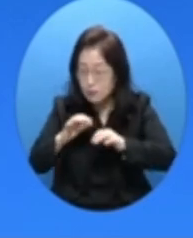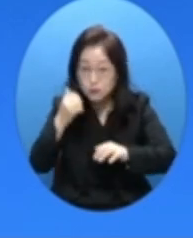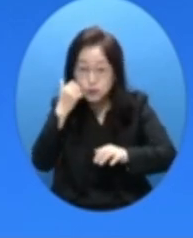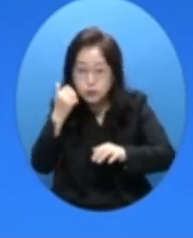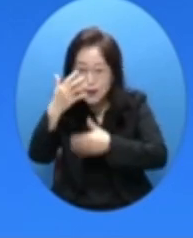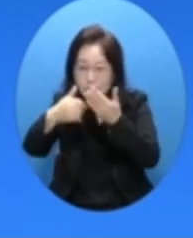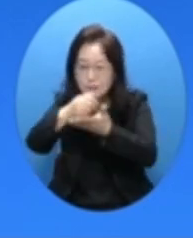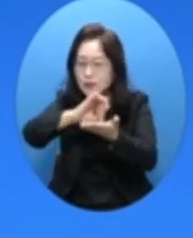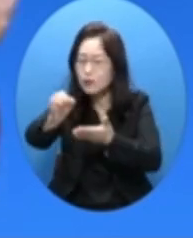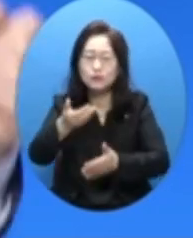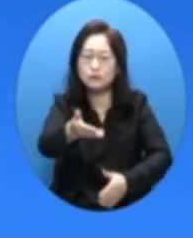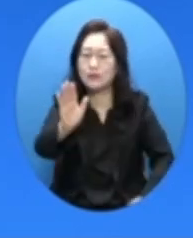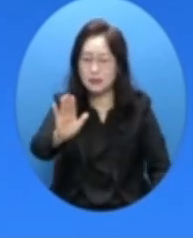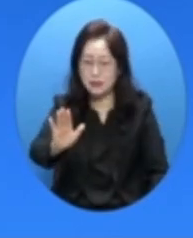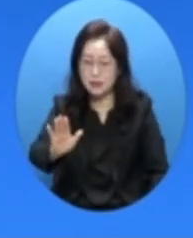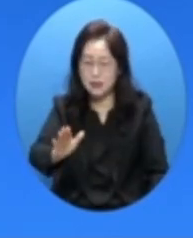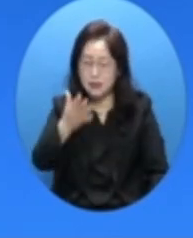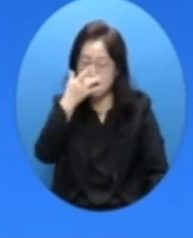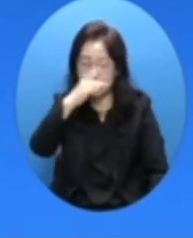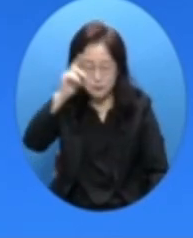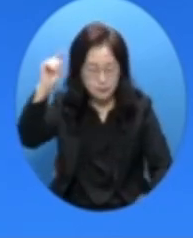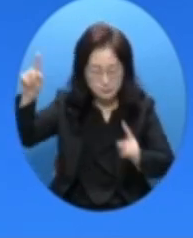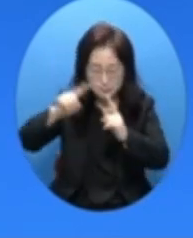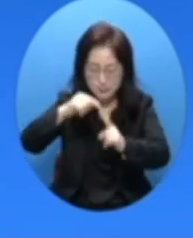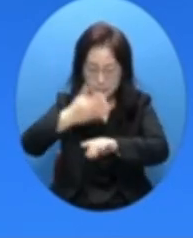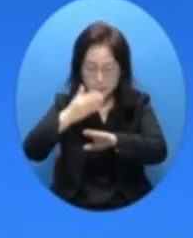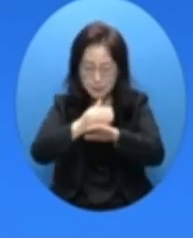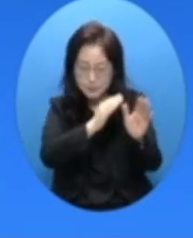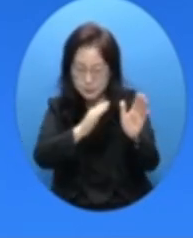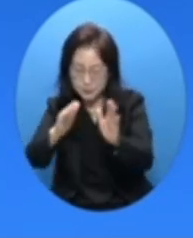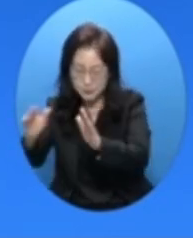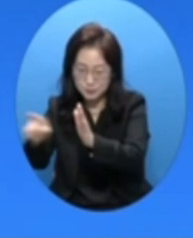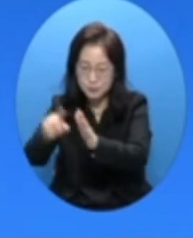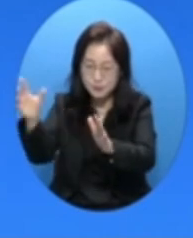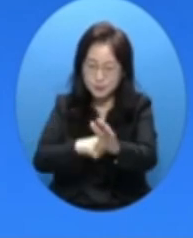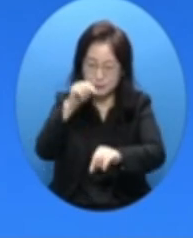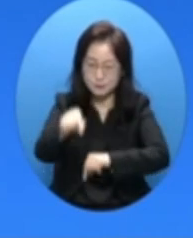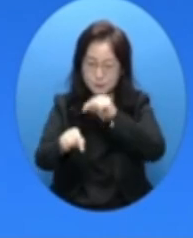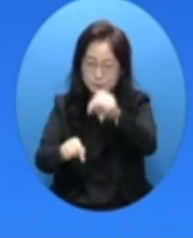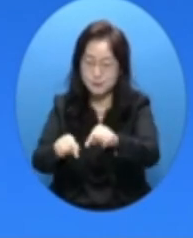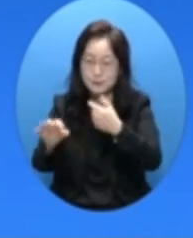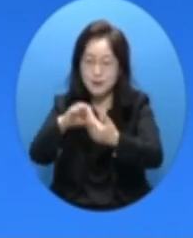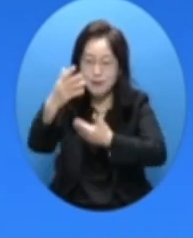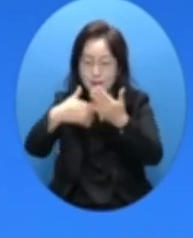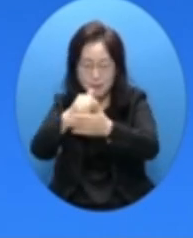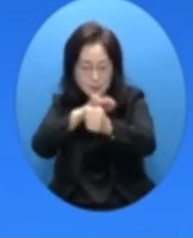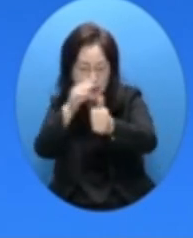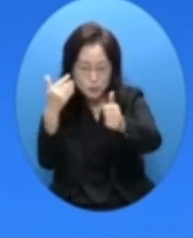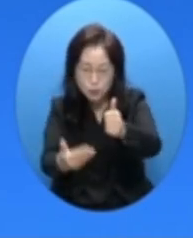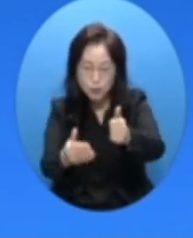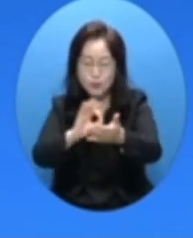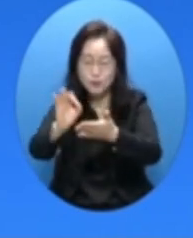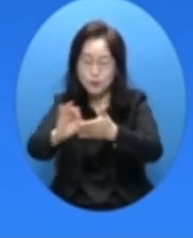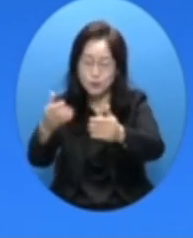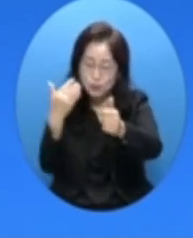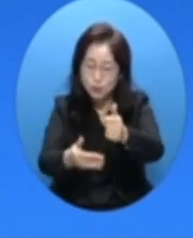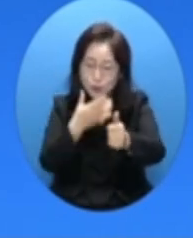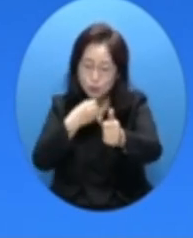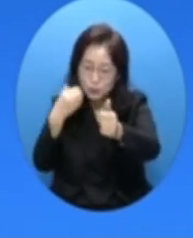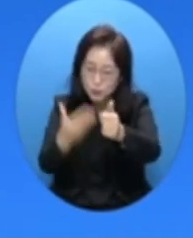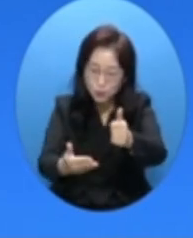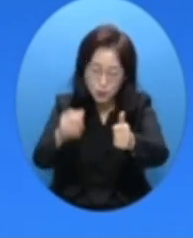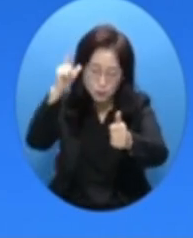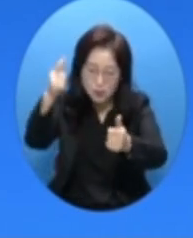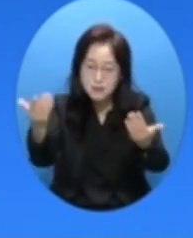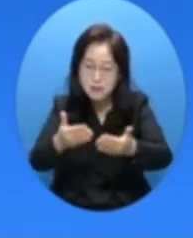주님 은혜 가운데 절대 그냥 절대 감사로 무장하고 믿음으로 나가는 사람을 사랑하시고 축복하시고 그들을 사용하시고 그를 통해서 위대한